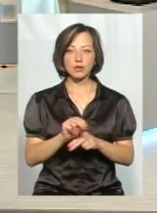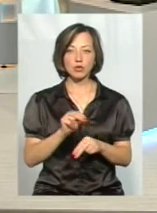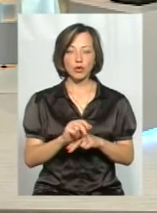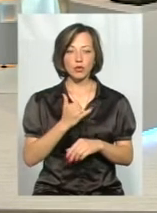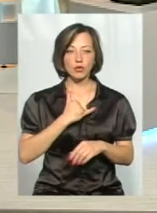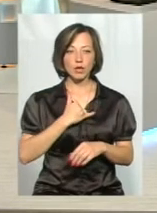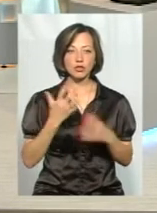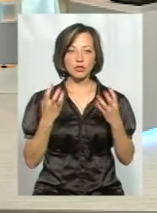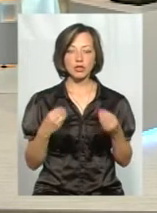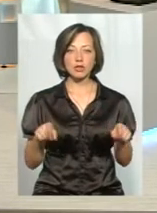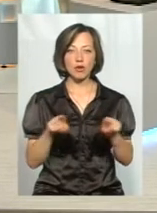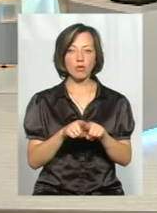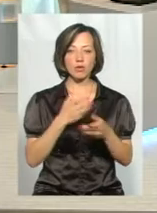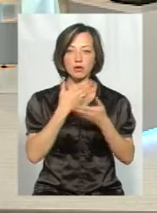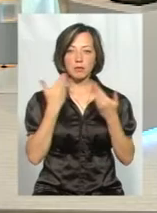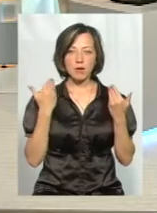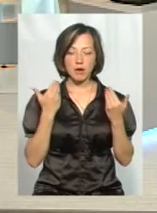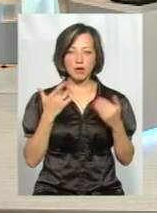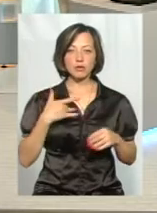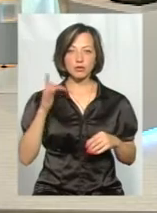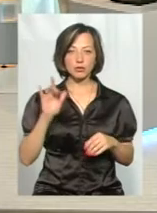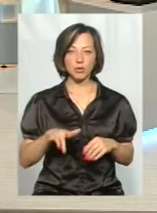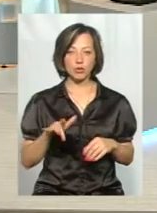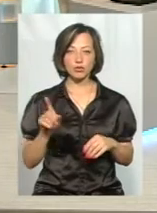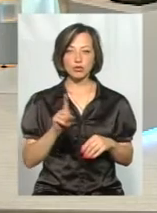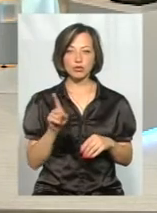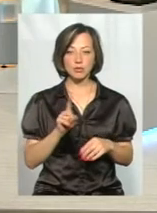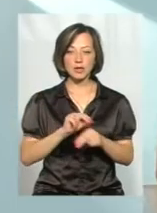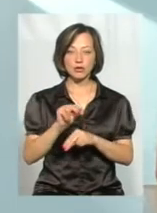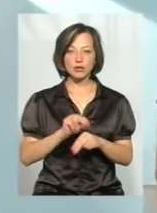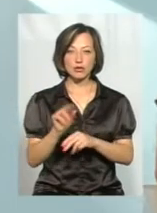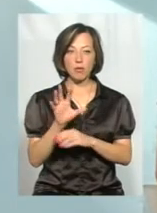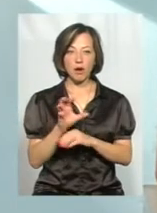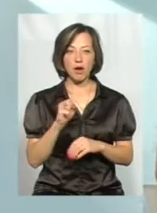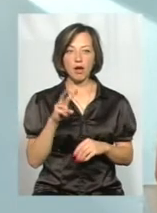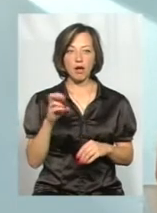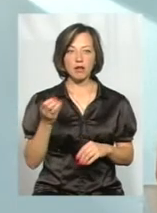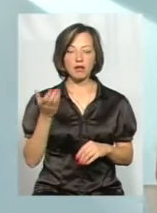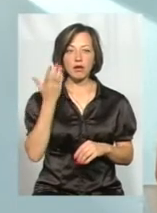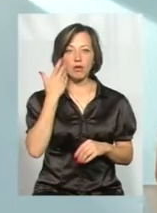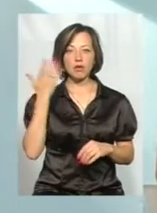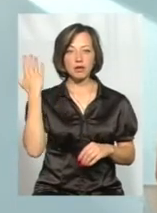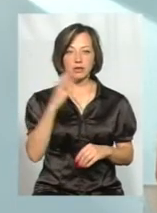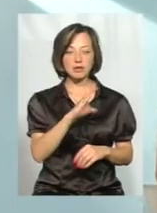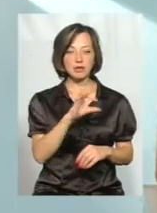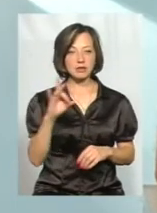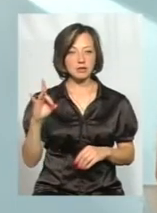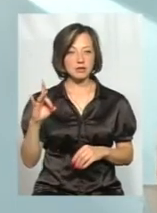такого якби немає, щоб дресували собачки. Але колись при Совєтському